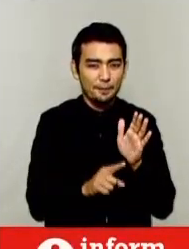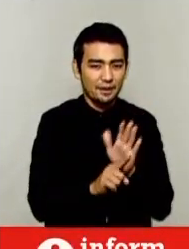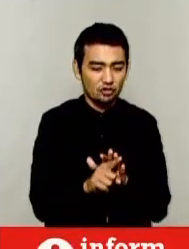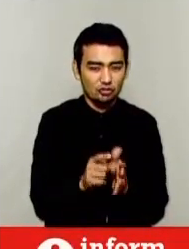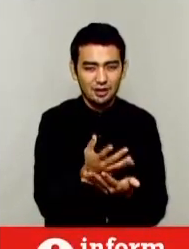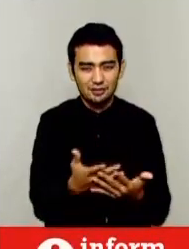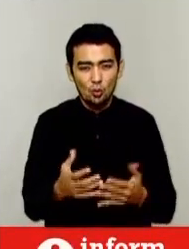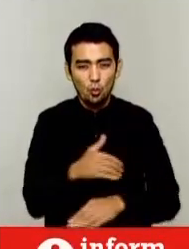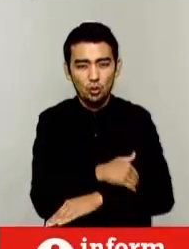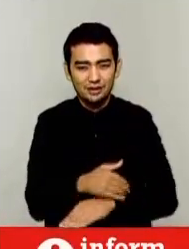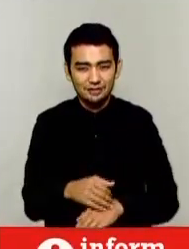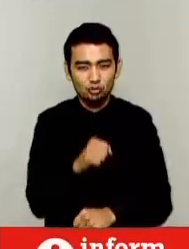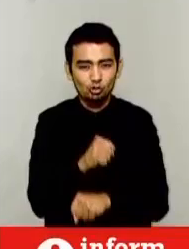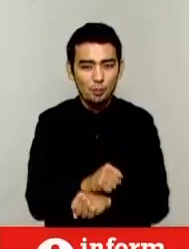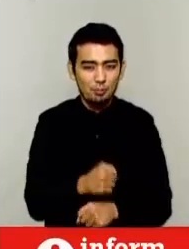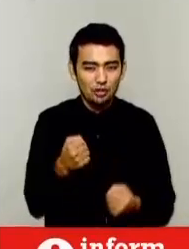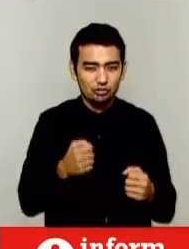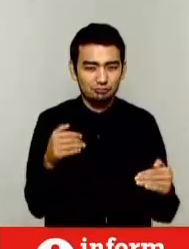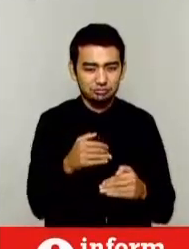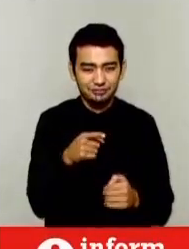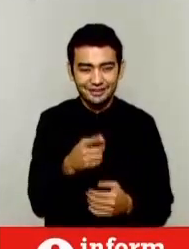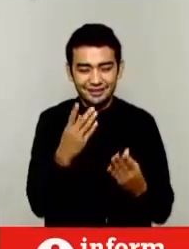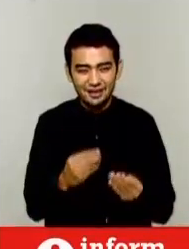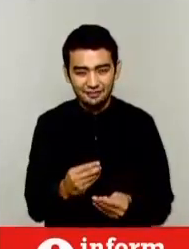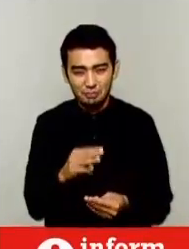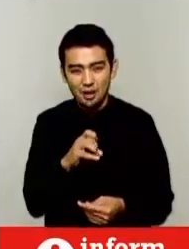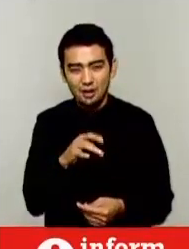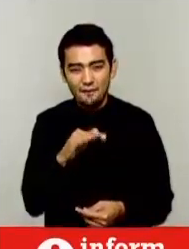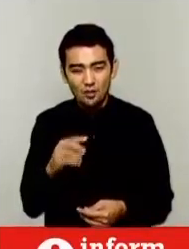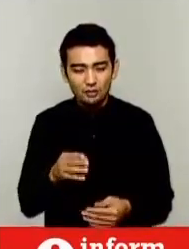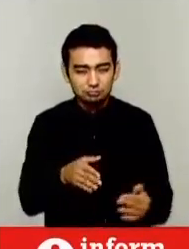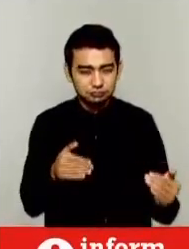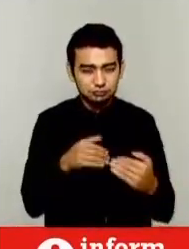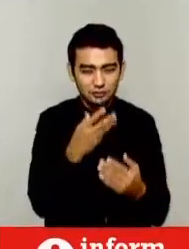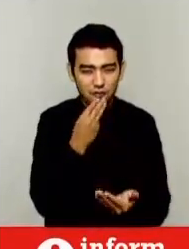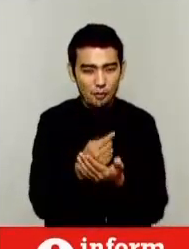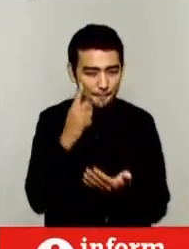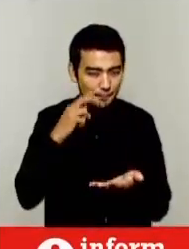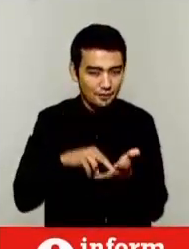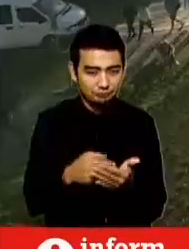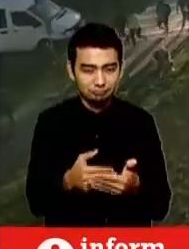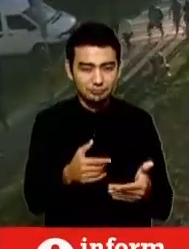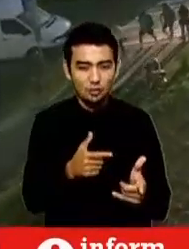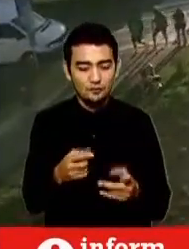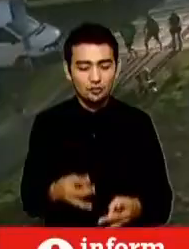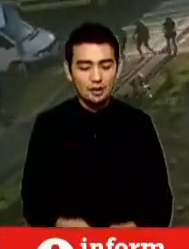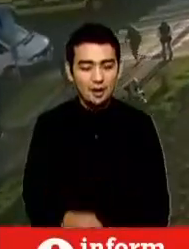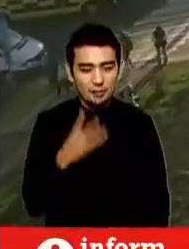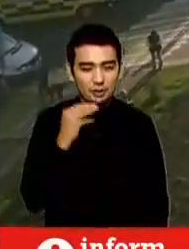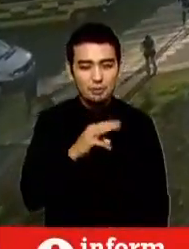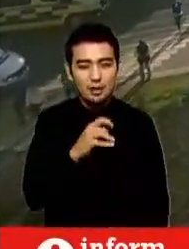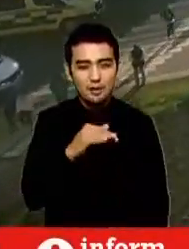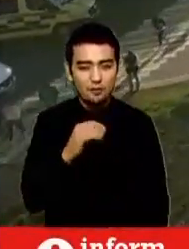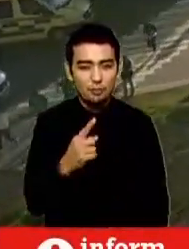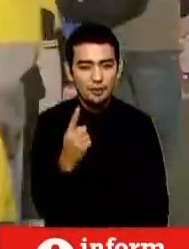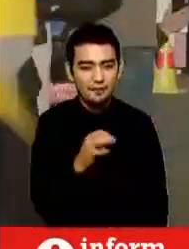бірнеше көшеде көлік қозғалысы тоқтатылады. Бұл күні марафон бағыты бойынша маршруттарыңызды алдын ала жоспарлаған дұрыс. Алматы марафон 1